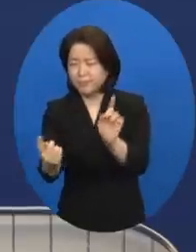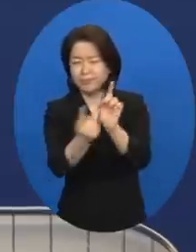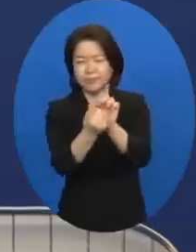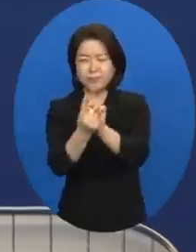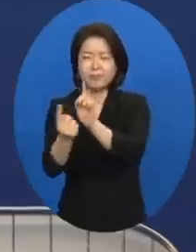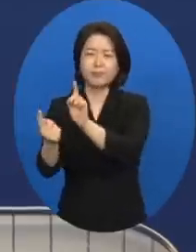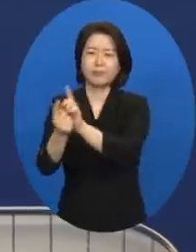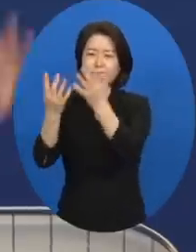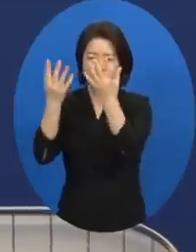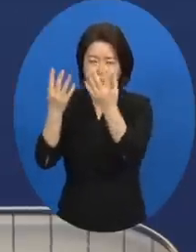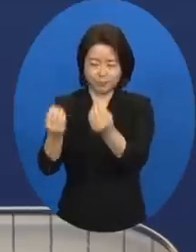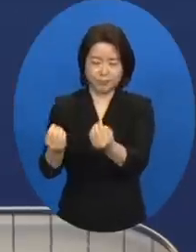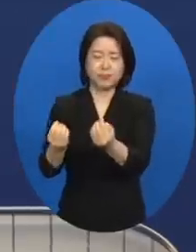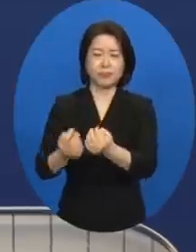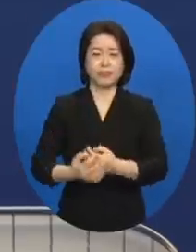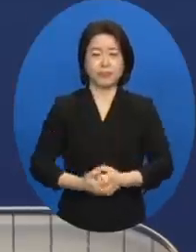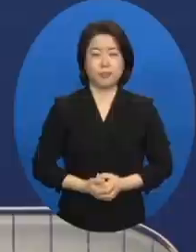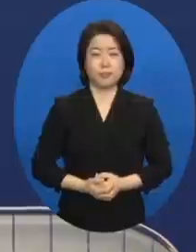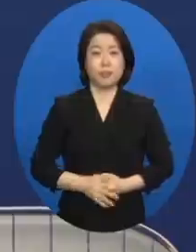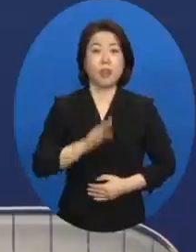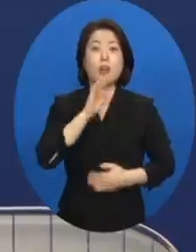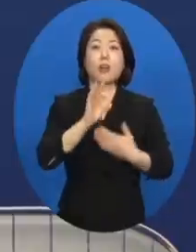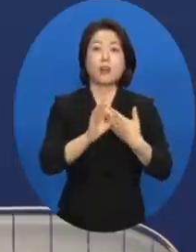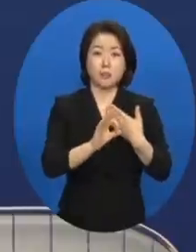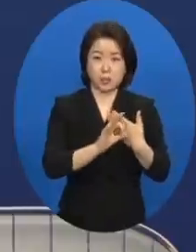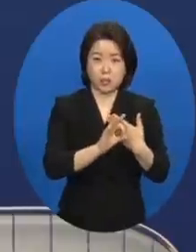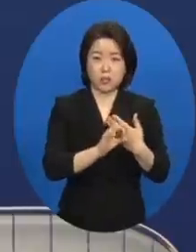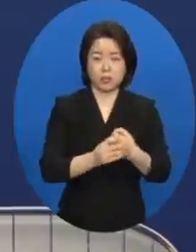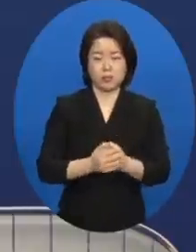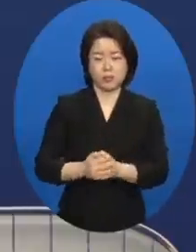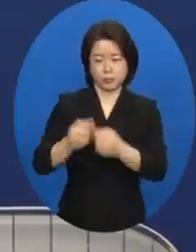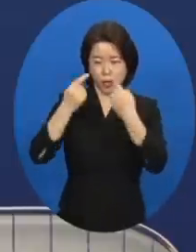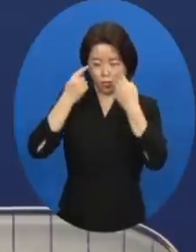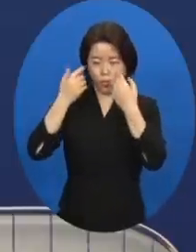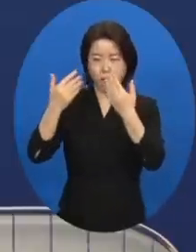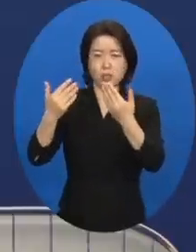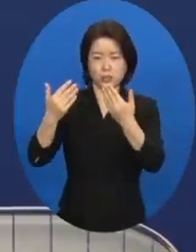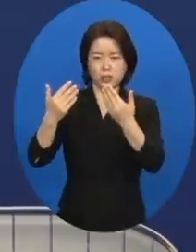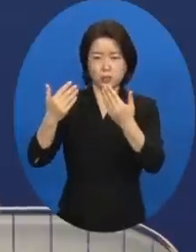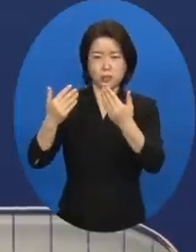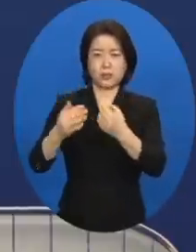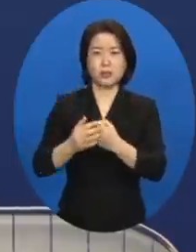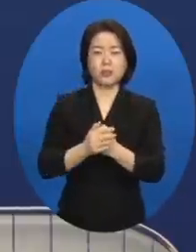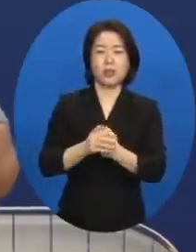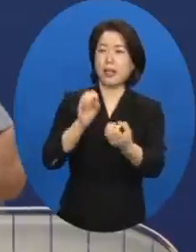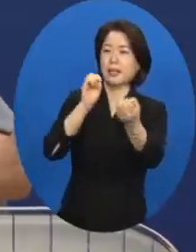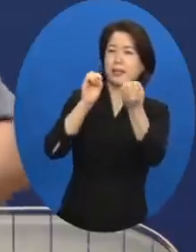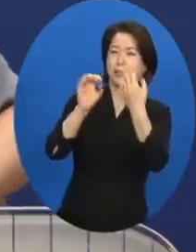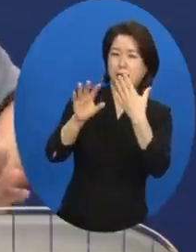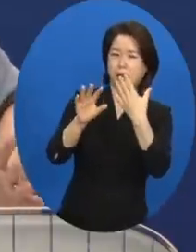있어요. 그러면 확실히 답이